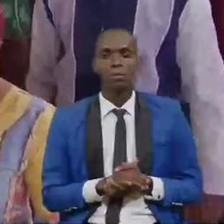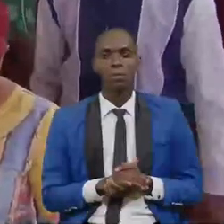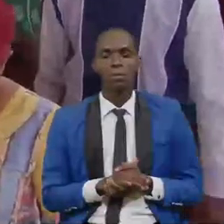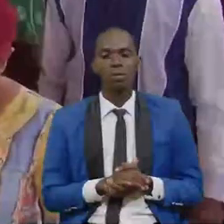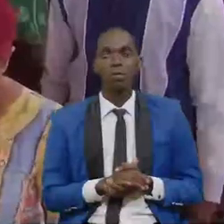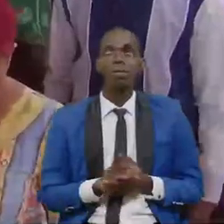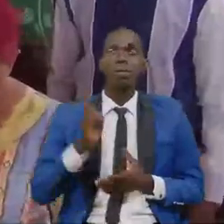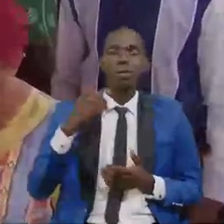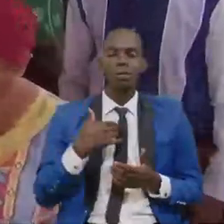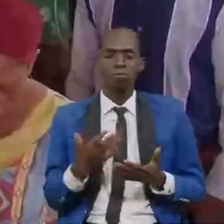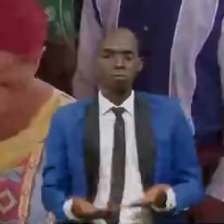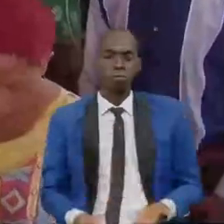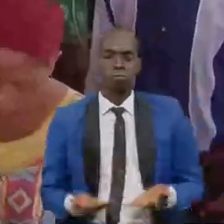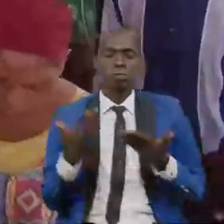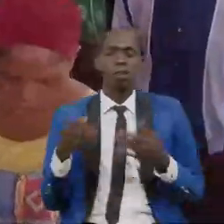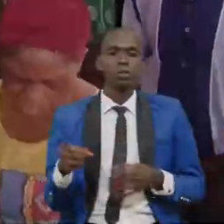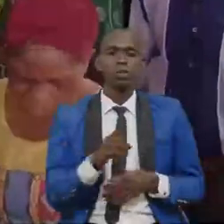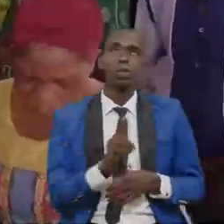Il t'a élevé.